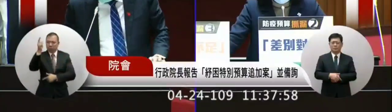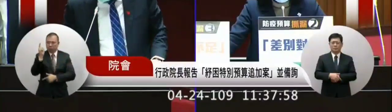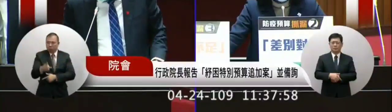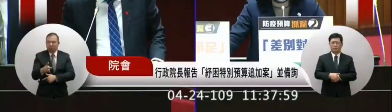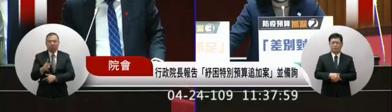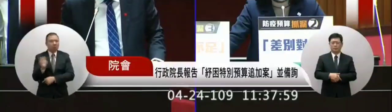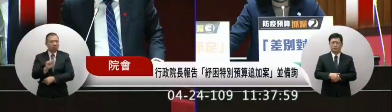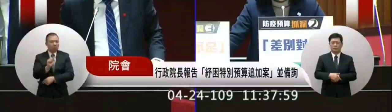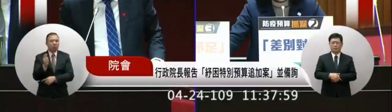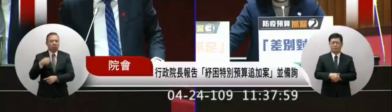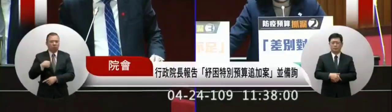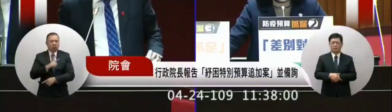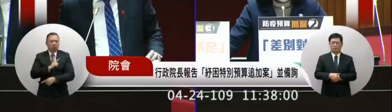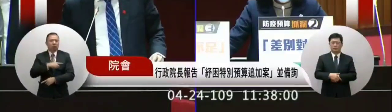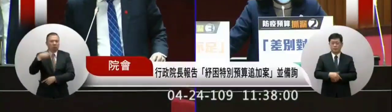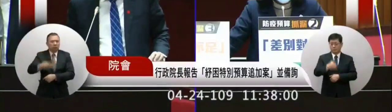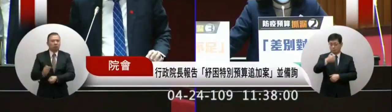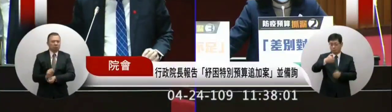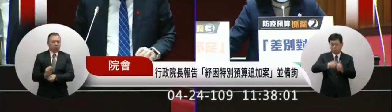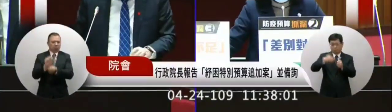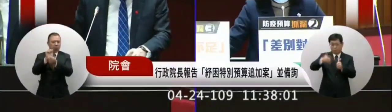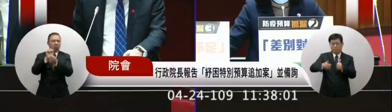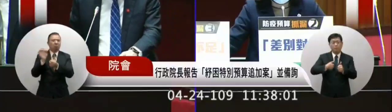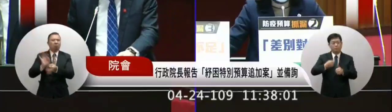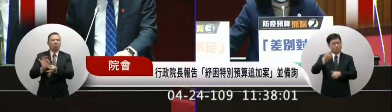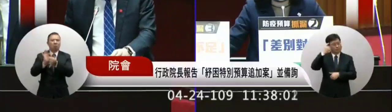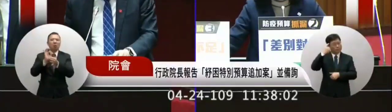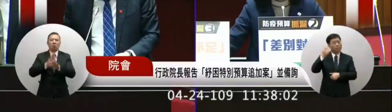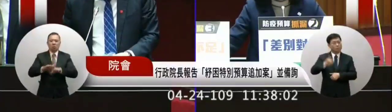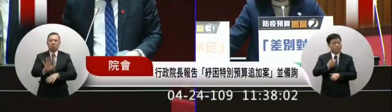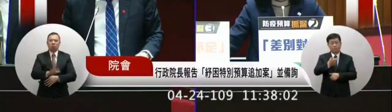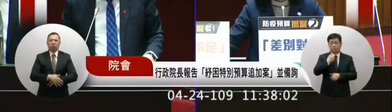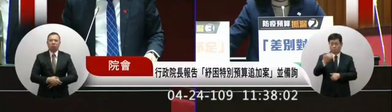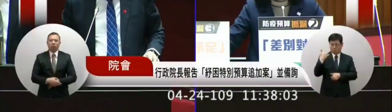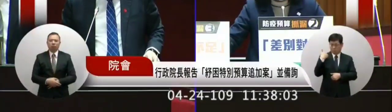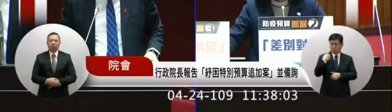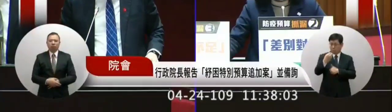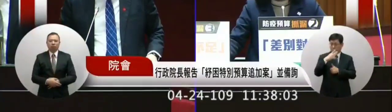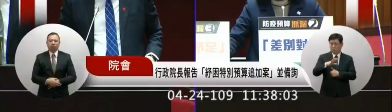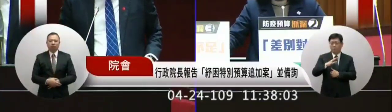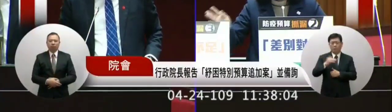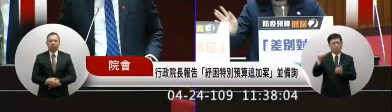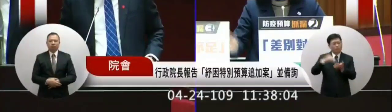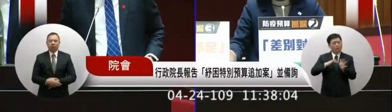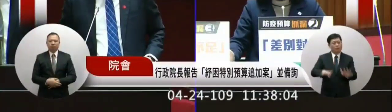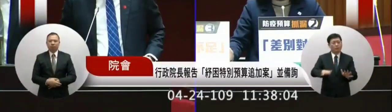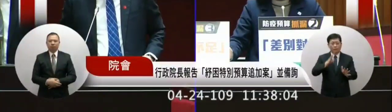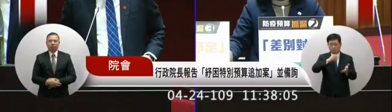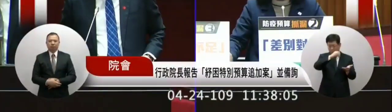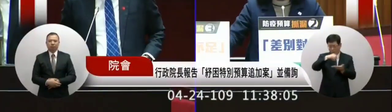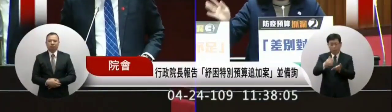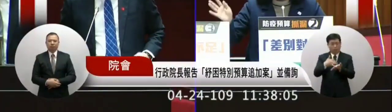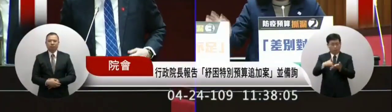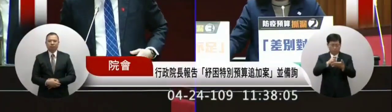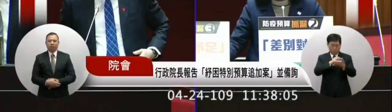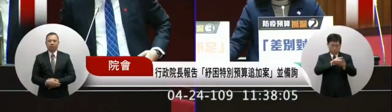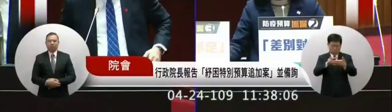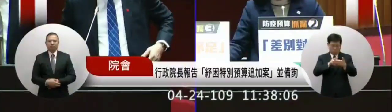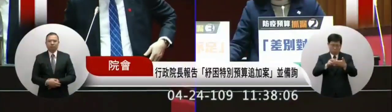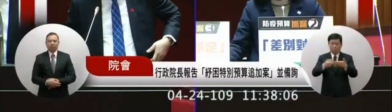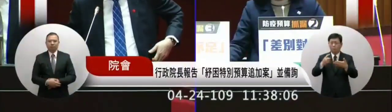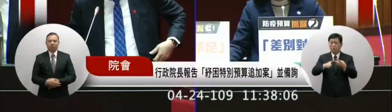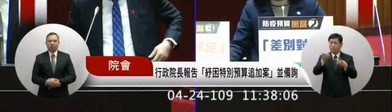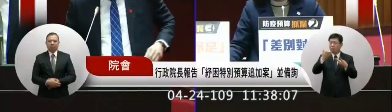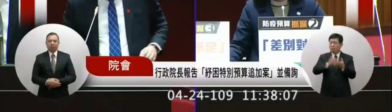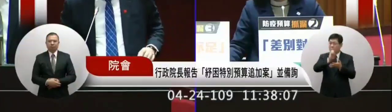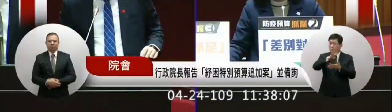增加这个编列费用。 谢谢市长啊，我想确实您当时有，可是我就是说到目前送进来的预算书以及刚